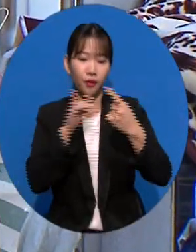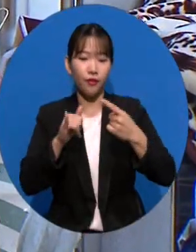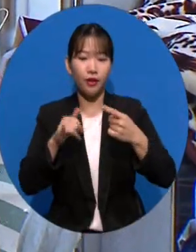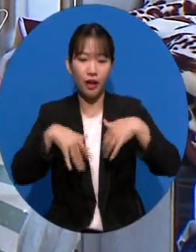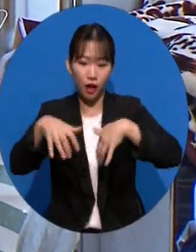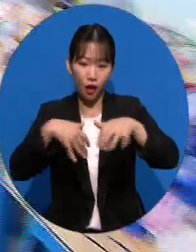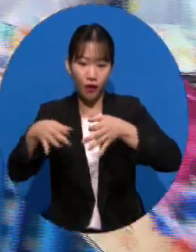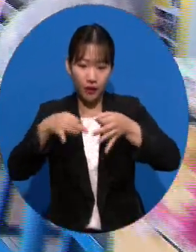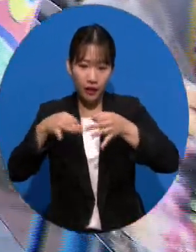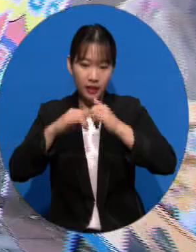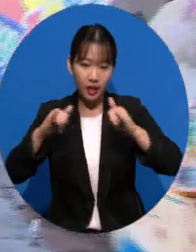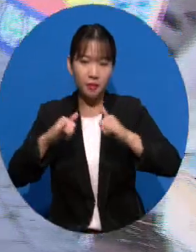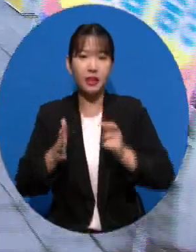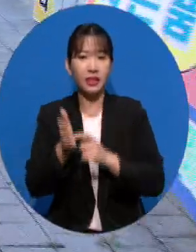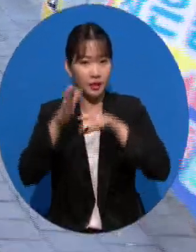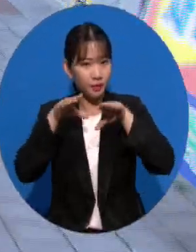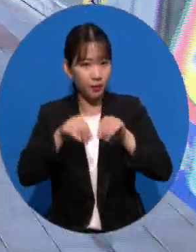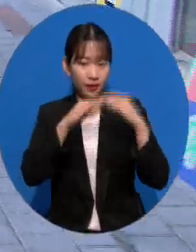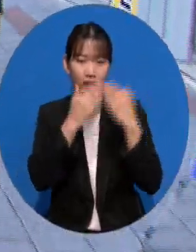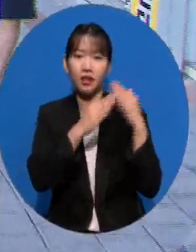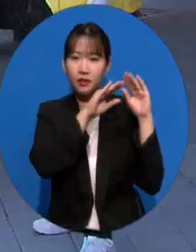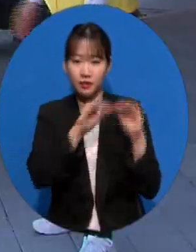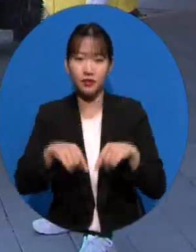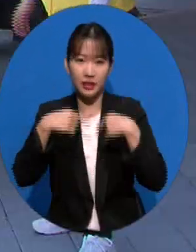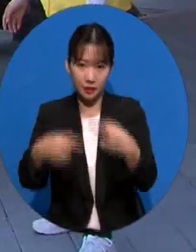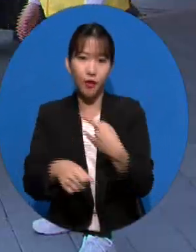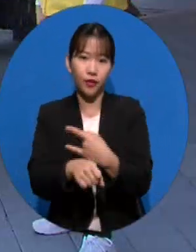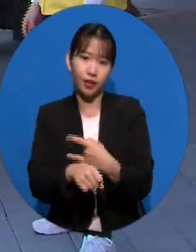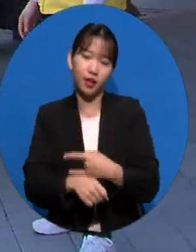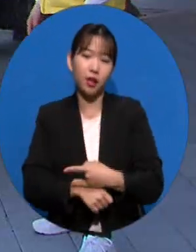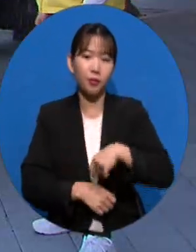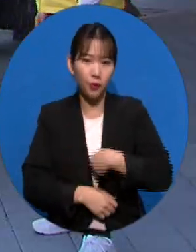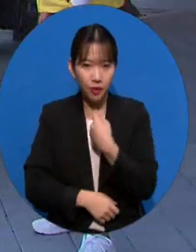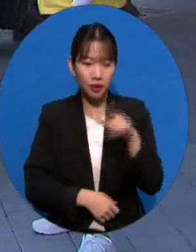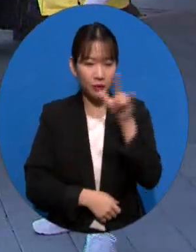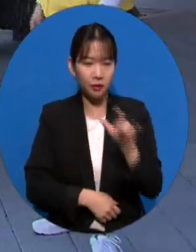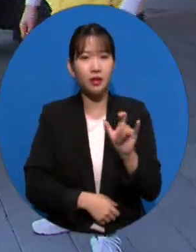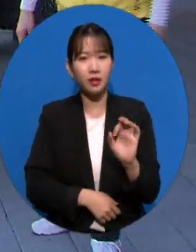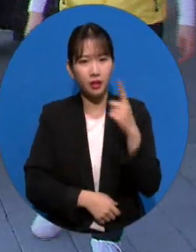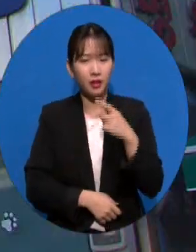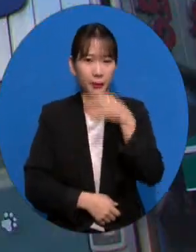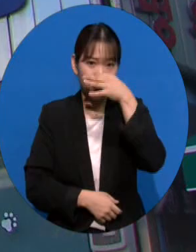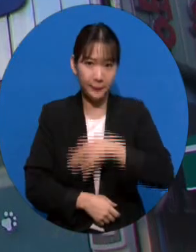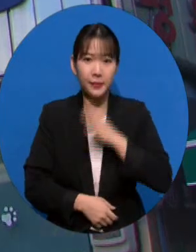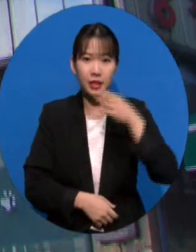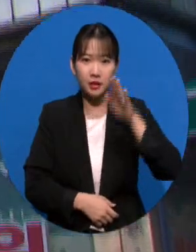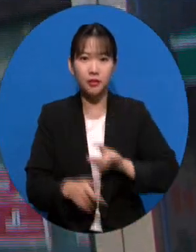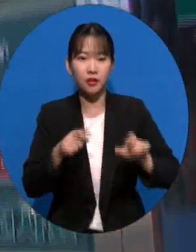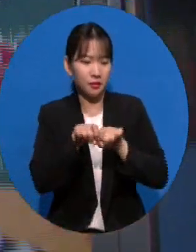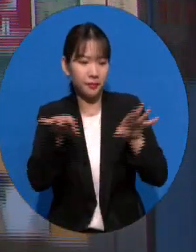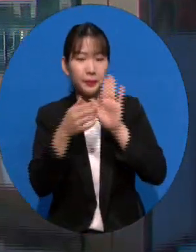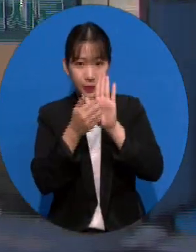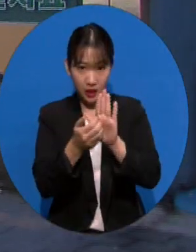상인들은 긴급 멈춤에 모두 동참했습니다. 정작 본인들이 코로나19로 힘겨운 상황이지만 더 이상의